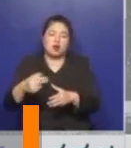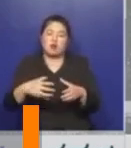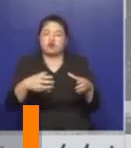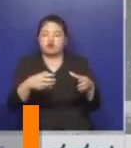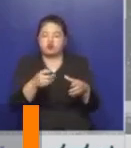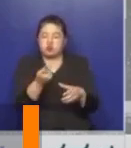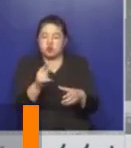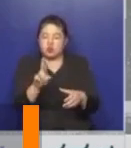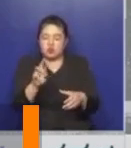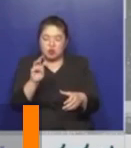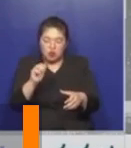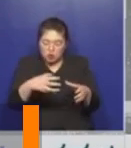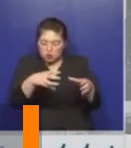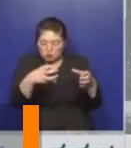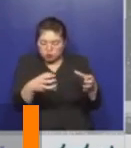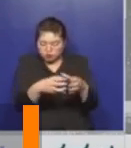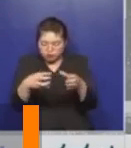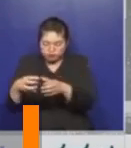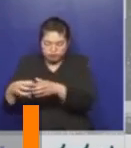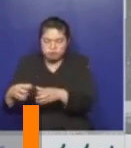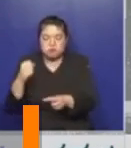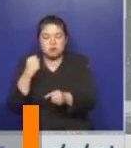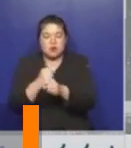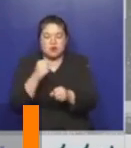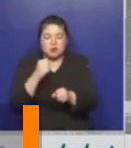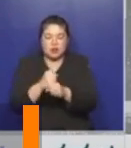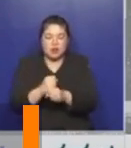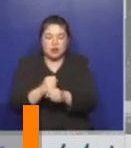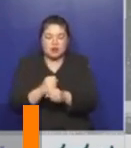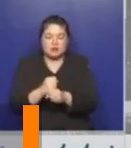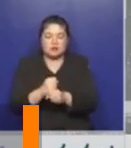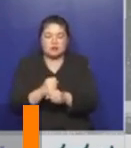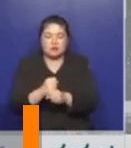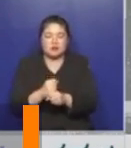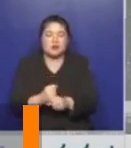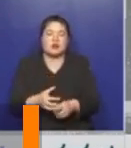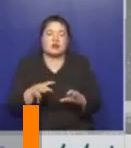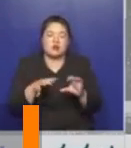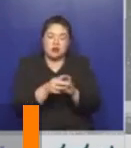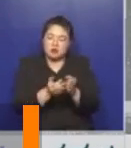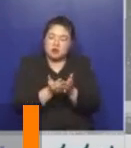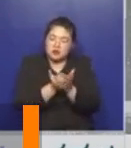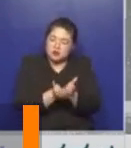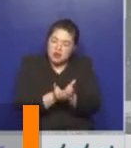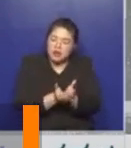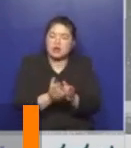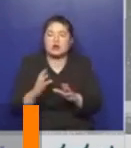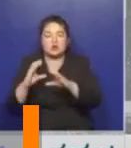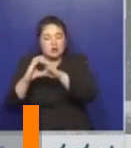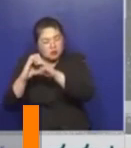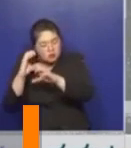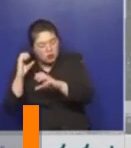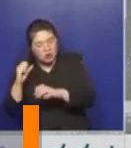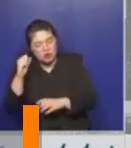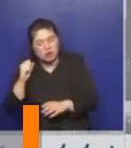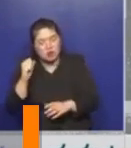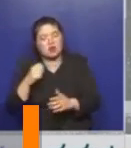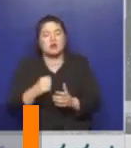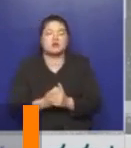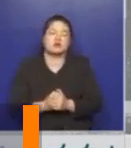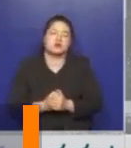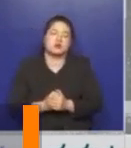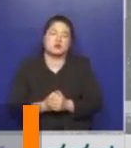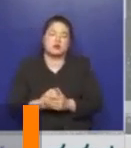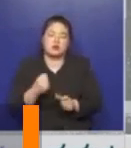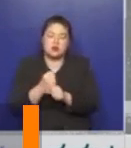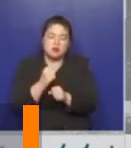ที่รับภาระจากการกระแตนหน้าไม่ว่าจะเป็นกรมเจ้าท่าหรือกรมขนส่งทางบกนะครับไม่ยอมถ่ายโอนภารกิจ